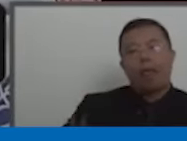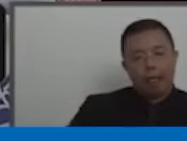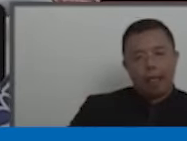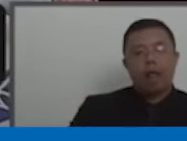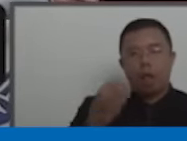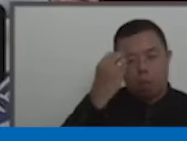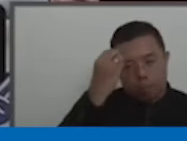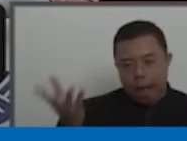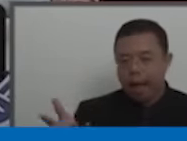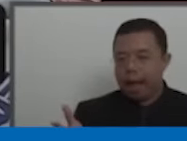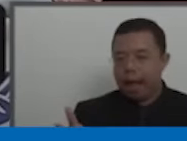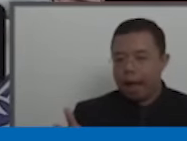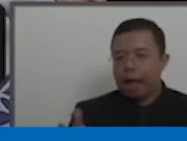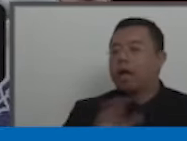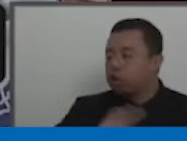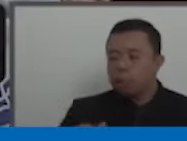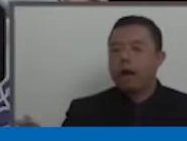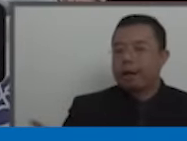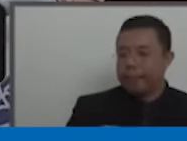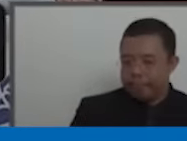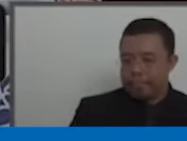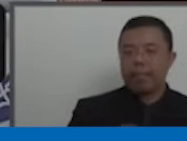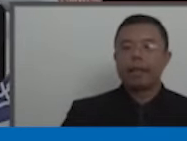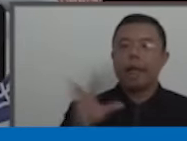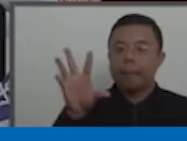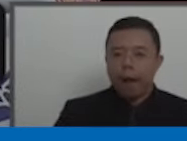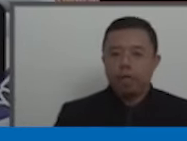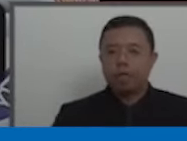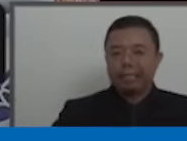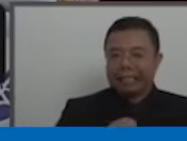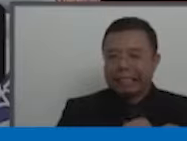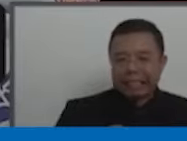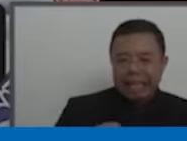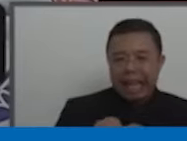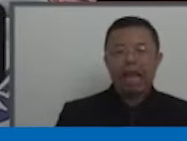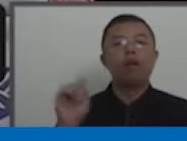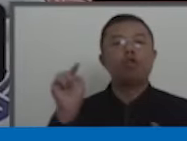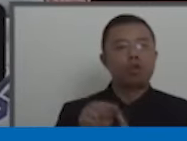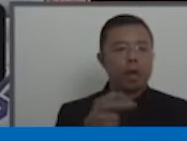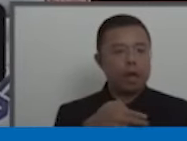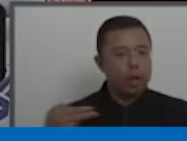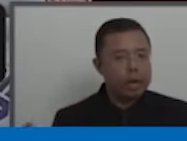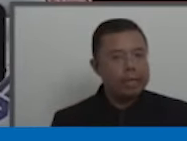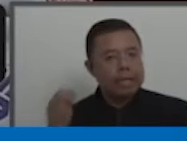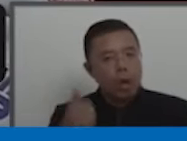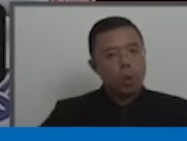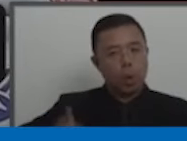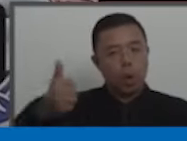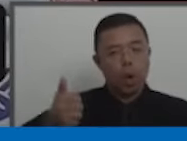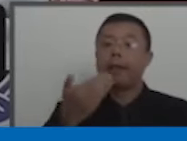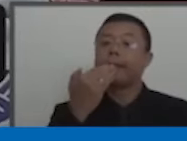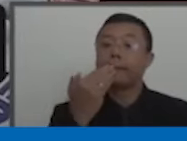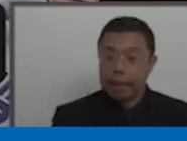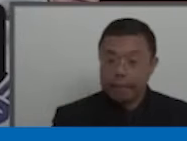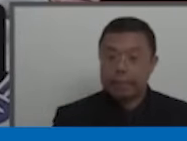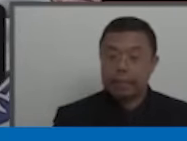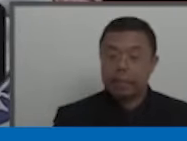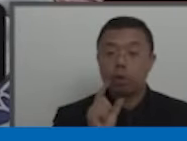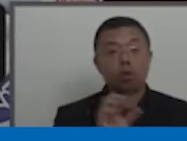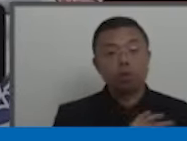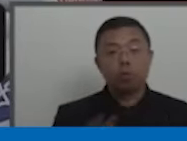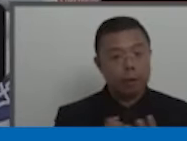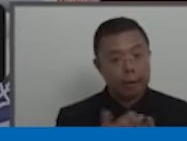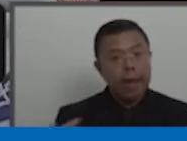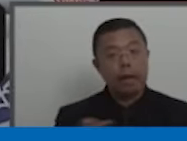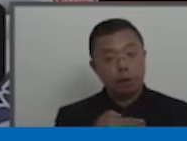one left behind dan kita memasuki era gotong royong menuju Indonesia unggul dan terima kasih kepada seluruh rakyat